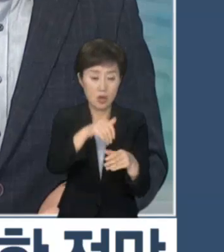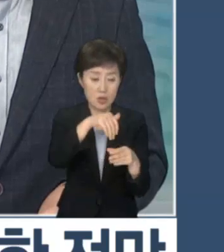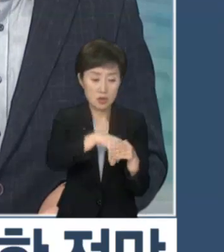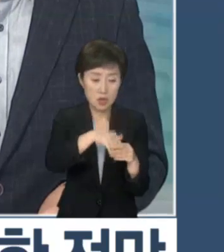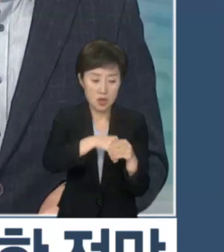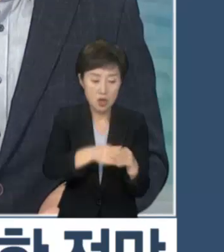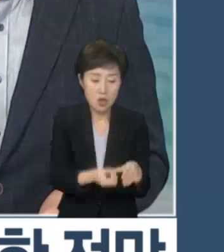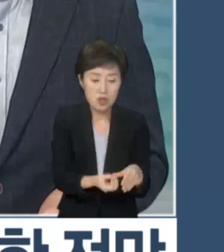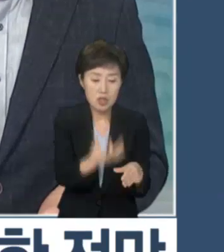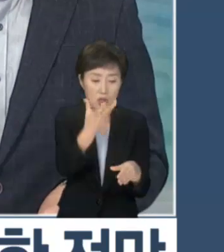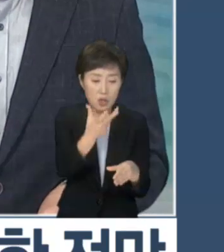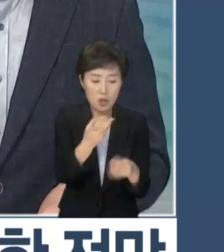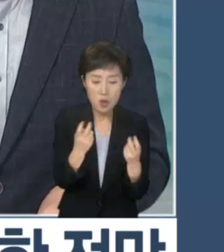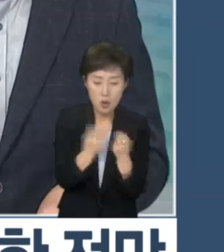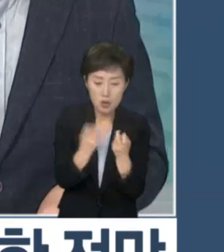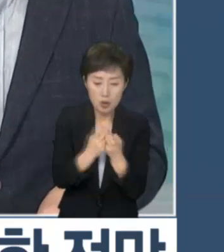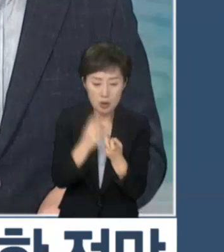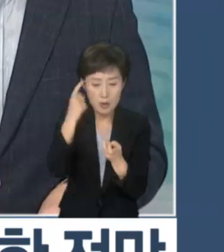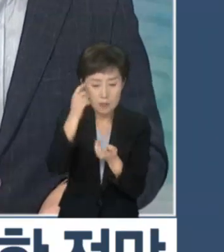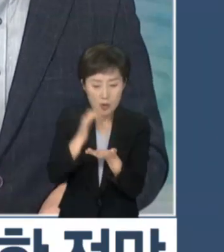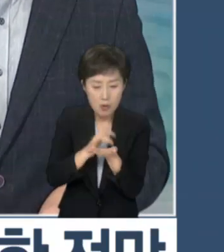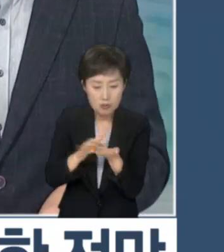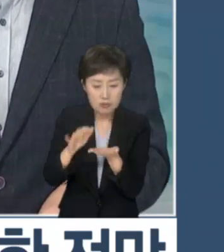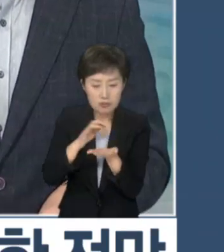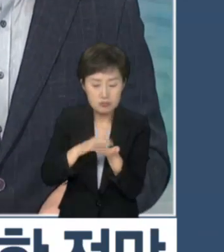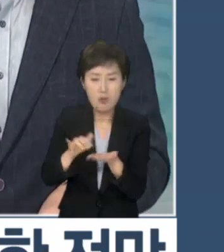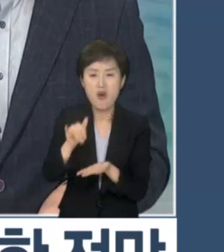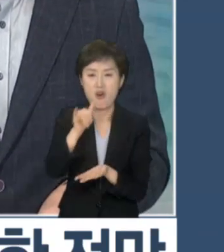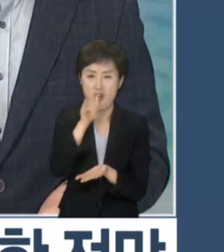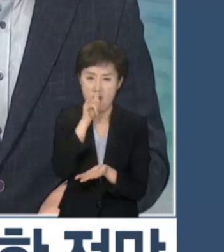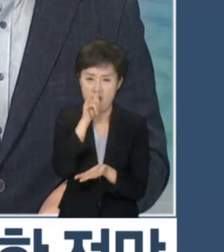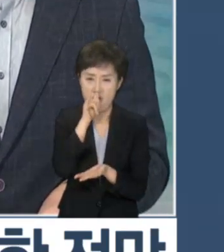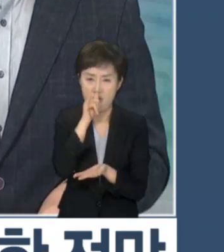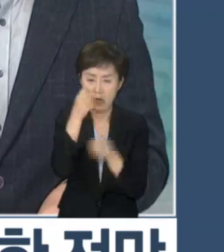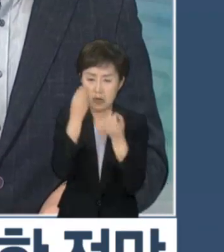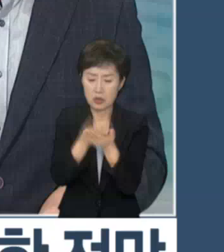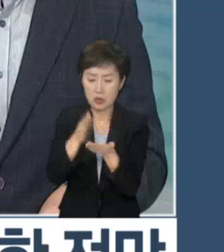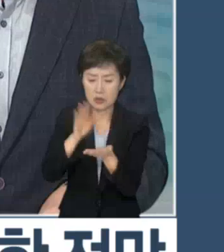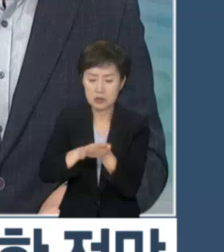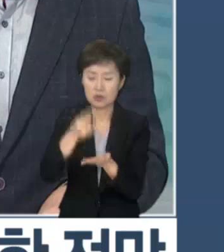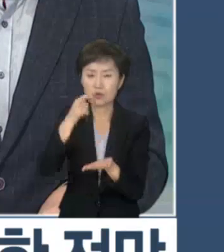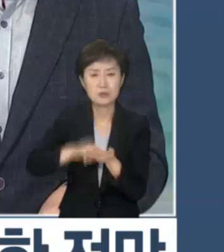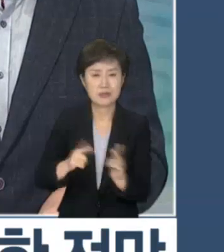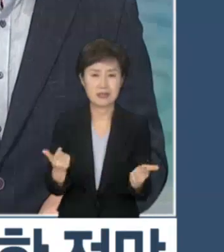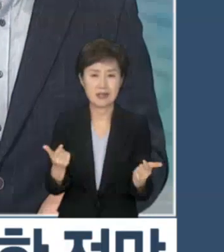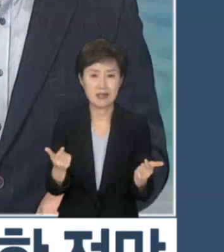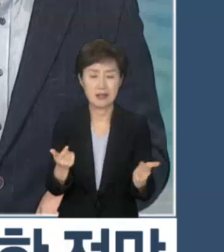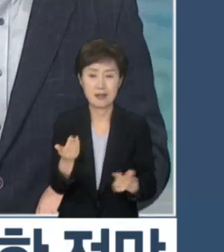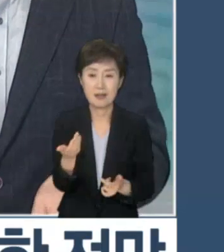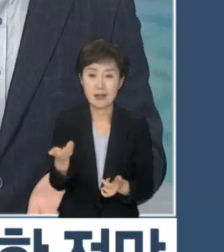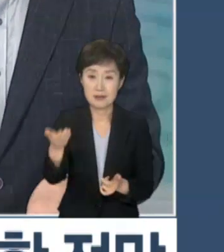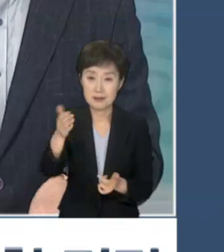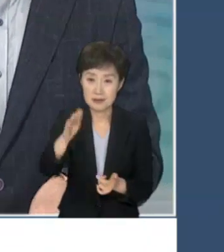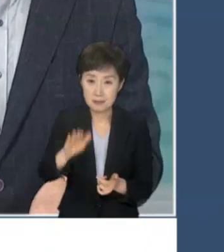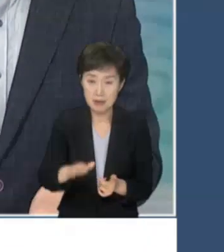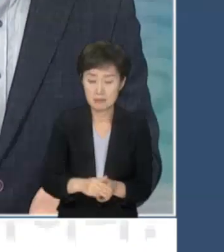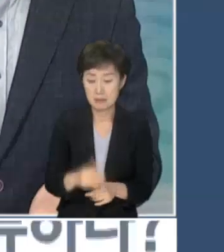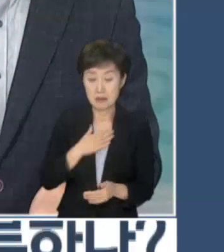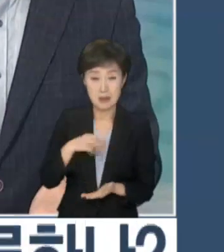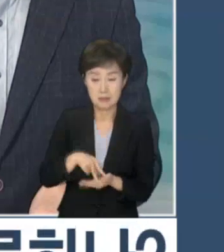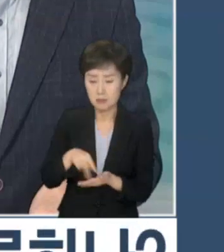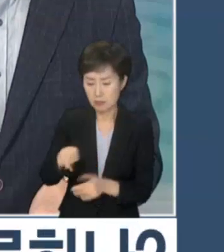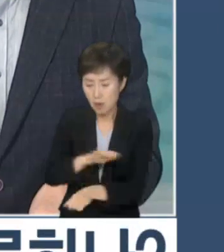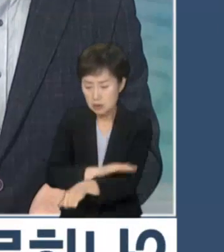함께 계산하는 혁신이기 때문에 사실 만만치는 않아 보여요. 그럼에도 불구하고 잘 했으면